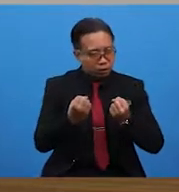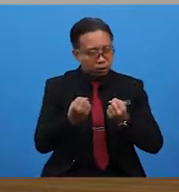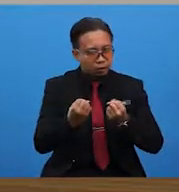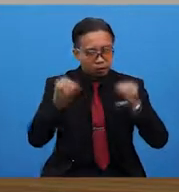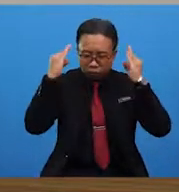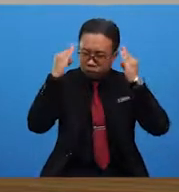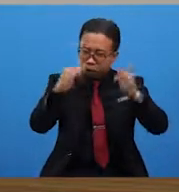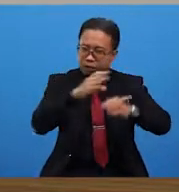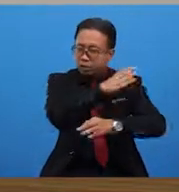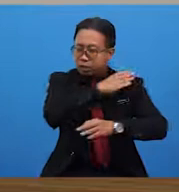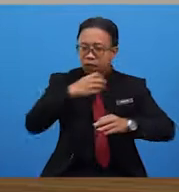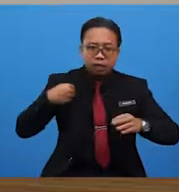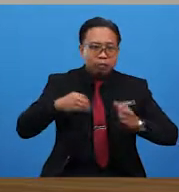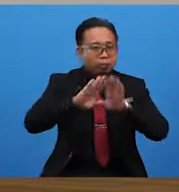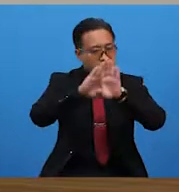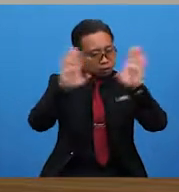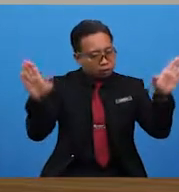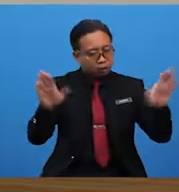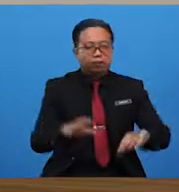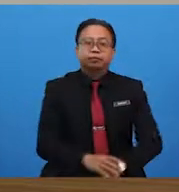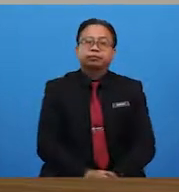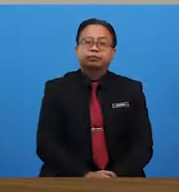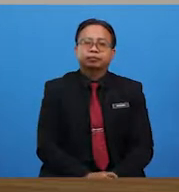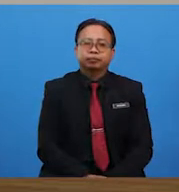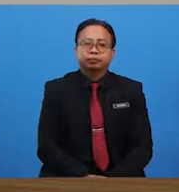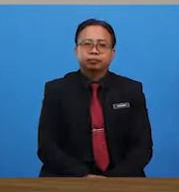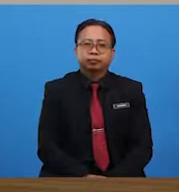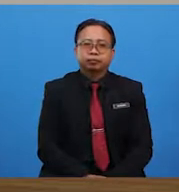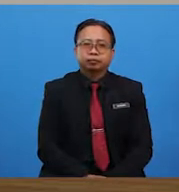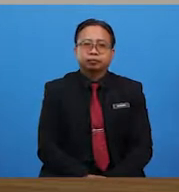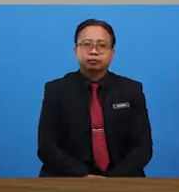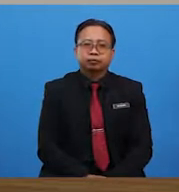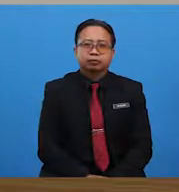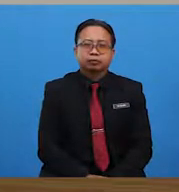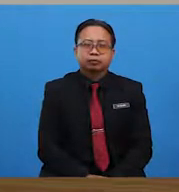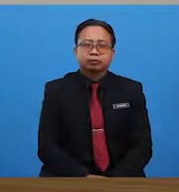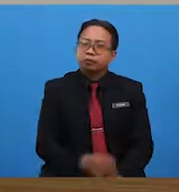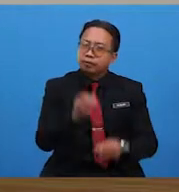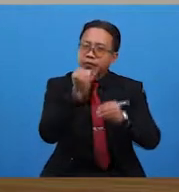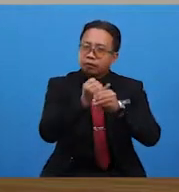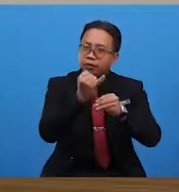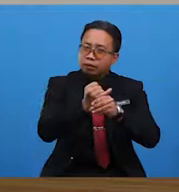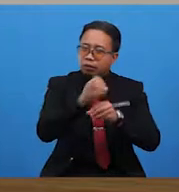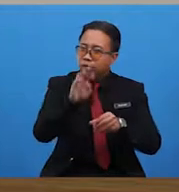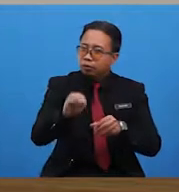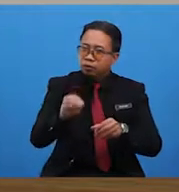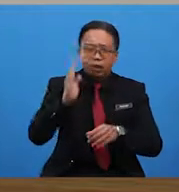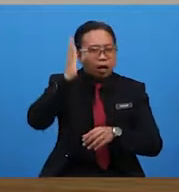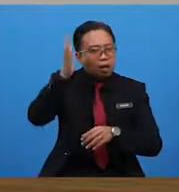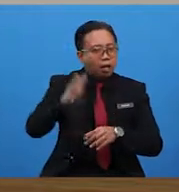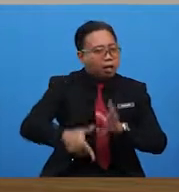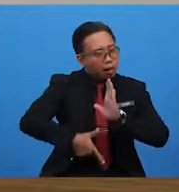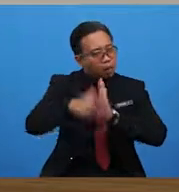terfokus dan jelas your barulah karya-karya murid ini akan lebih